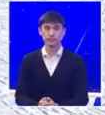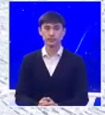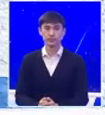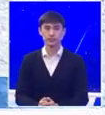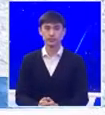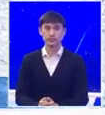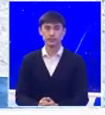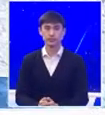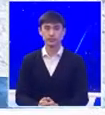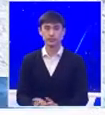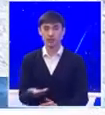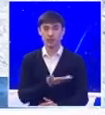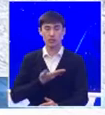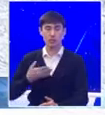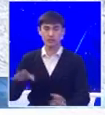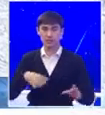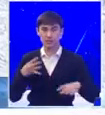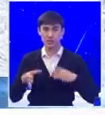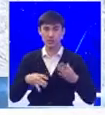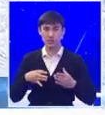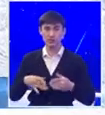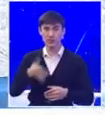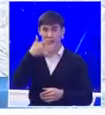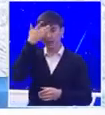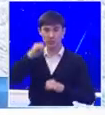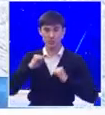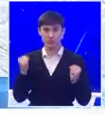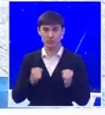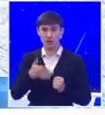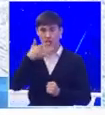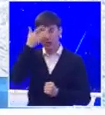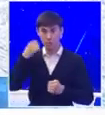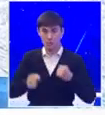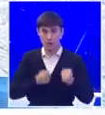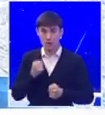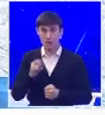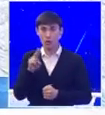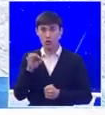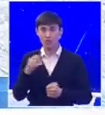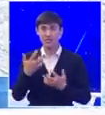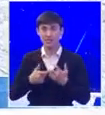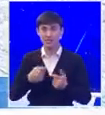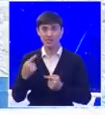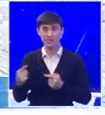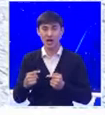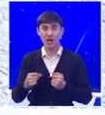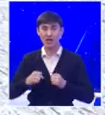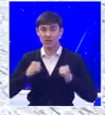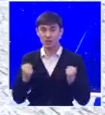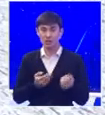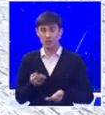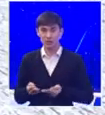развиваемся мы занимаемся и летом и зимой летом бегаем кроссы на средней дистанции а зимой катаемся на лыжах